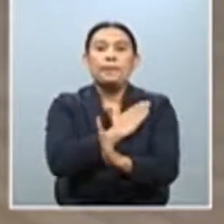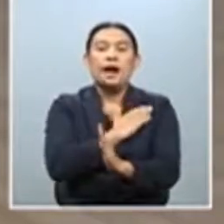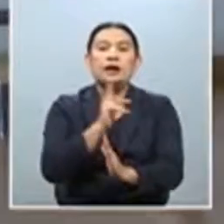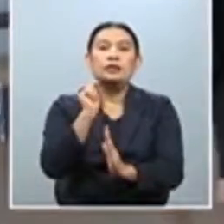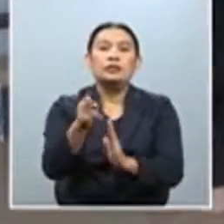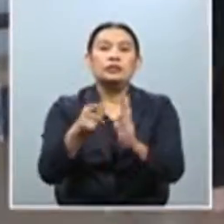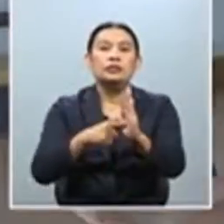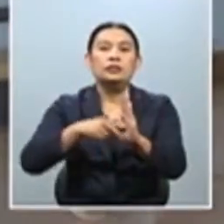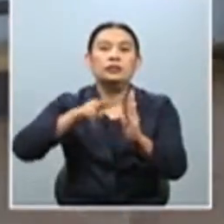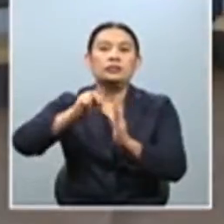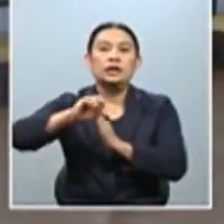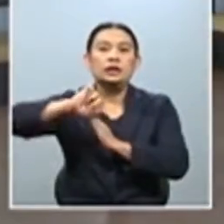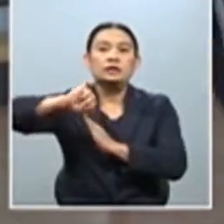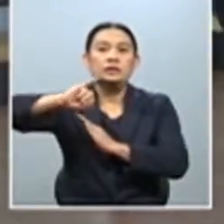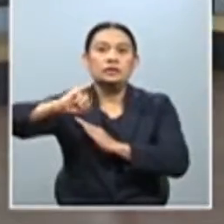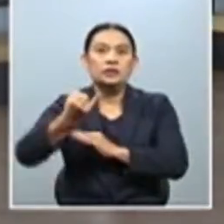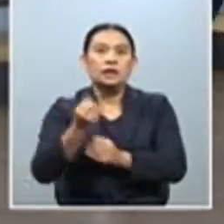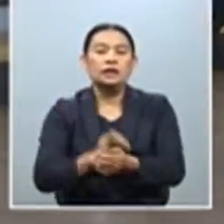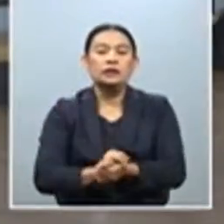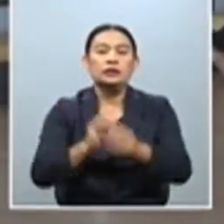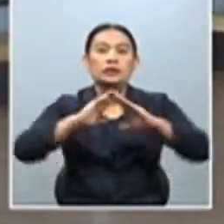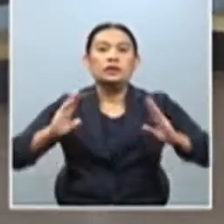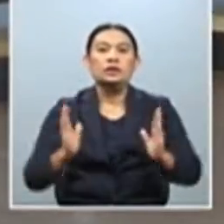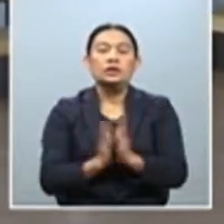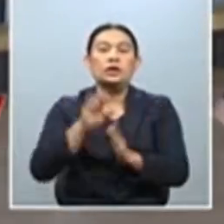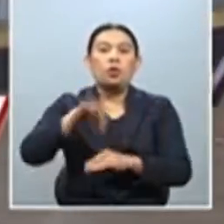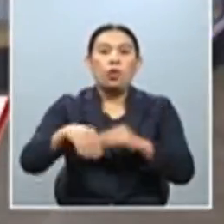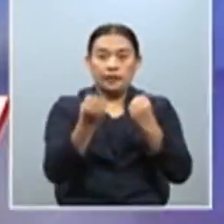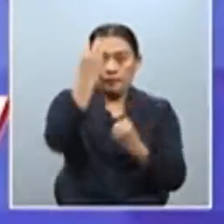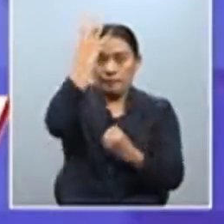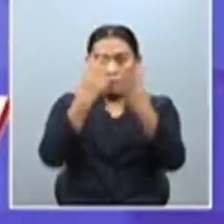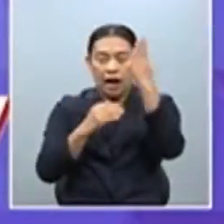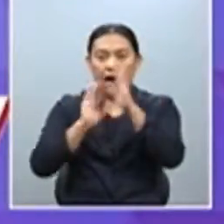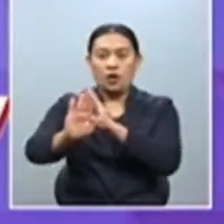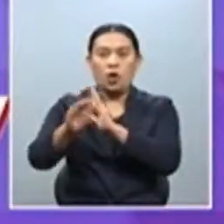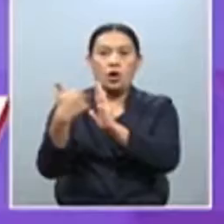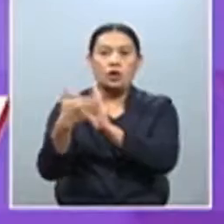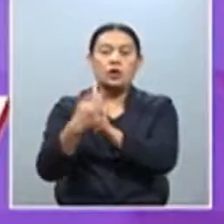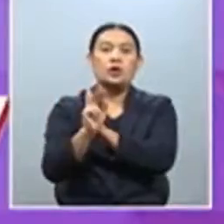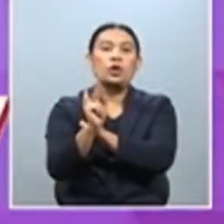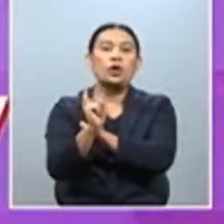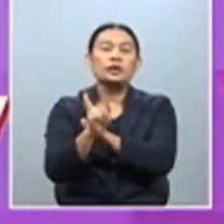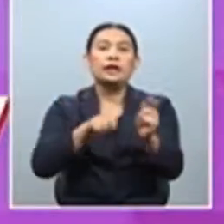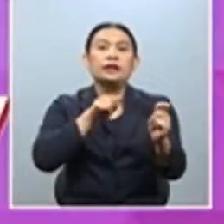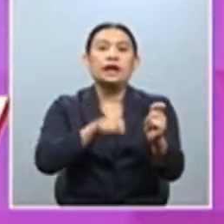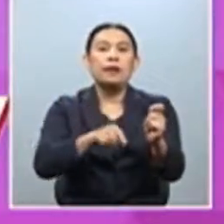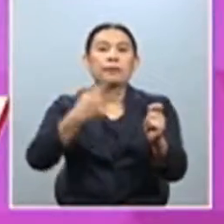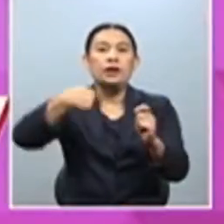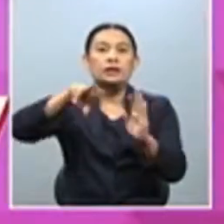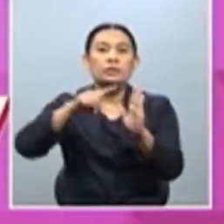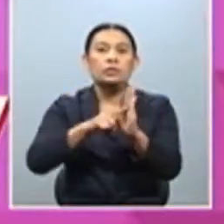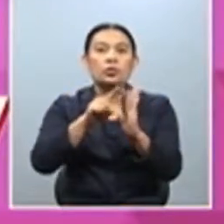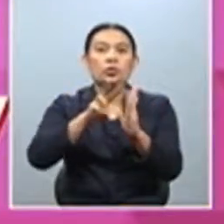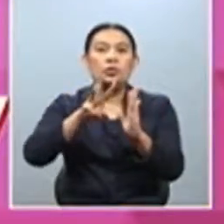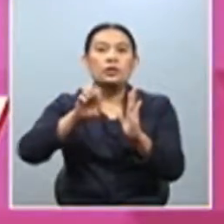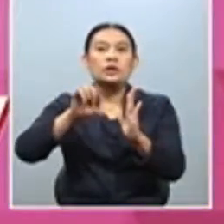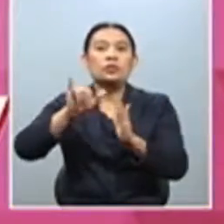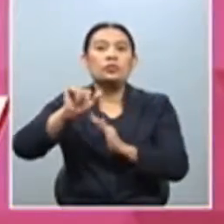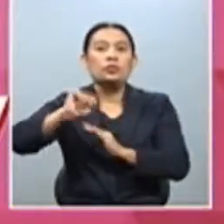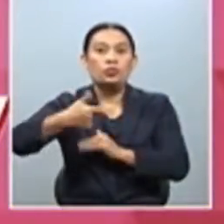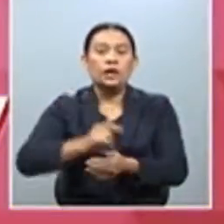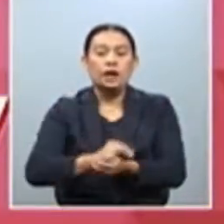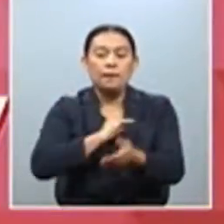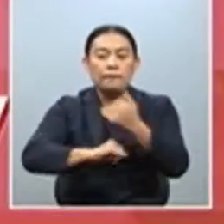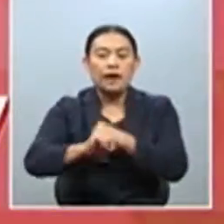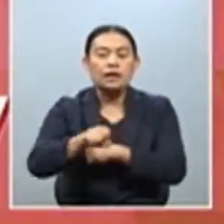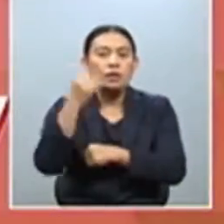กธาตุที่วัดป่ากิตติยานุสรณ์อำเภอภูเวียงจังหวัดขอนแก่นโดยเป็นวัดที่ทางบ้านนับถือและมีโอกาสได้ไปร่วมทำบุญที่วัดนี้อยู่ตล